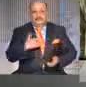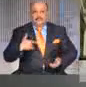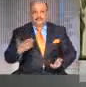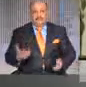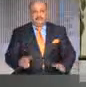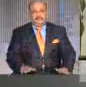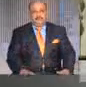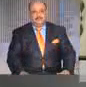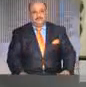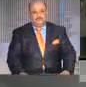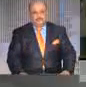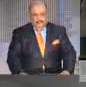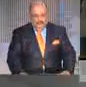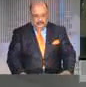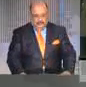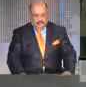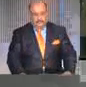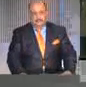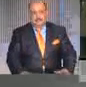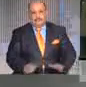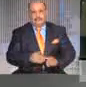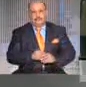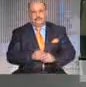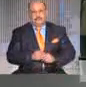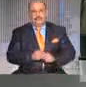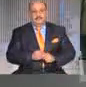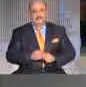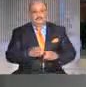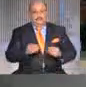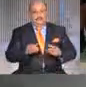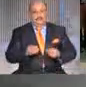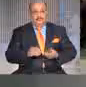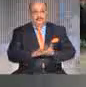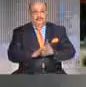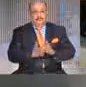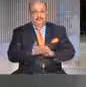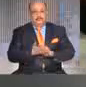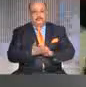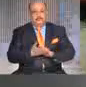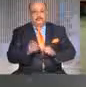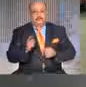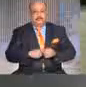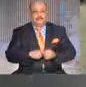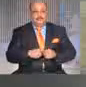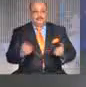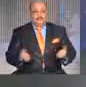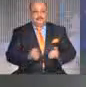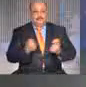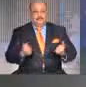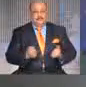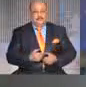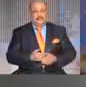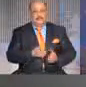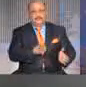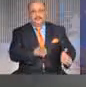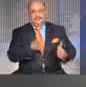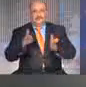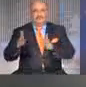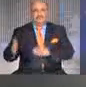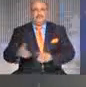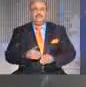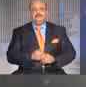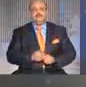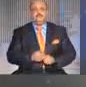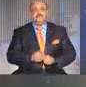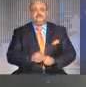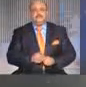وباجه والمناسير ستواصل جولتها في المدن التونسيه لتثمين النظام الغذائي المتوسطي. وقع